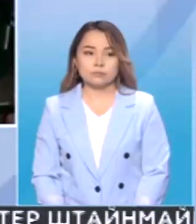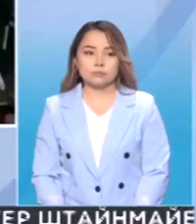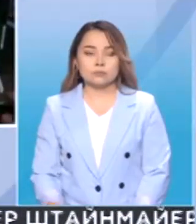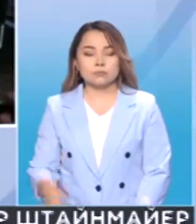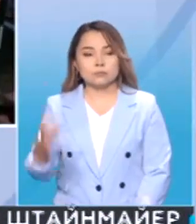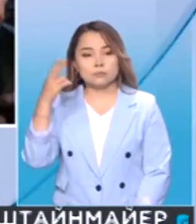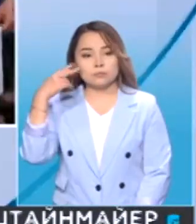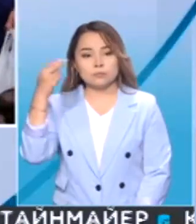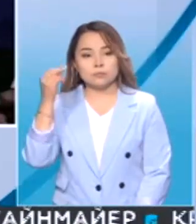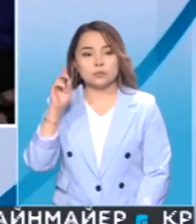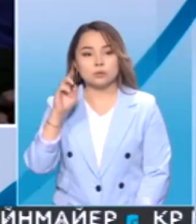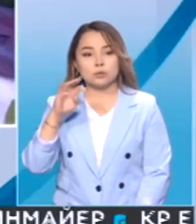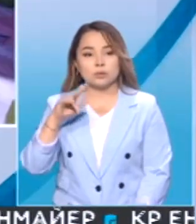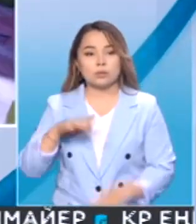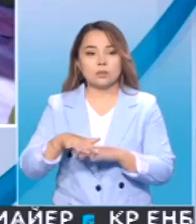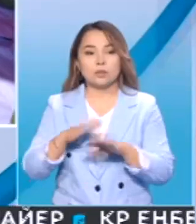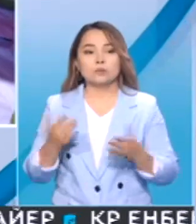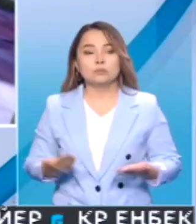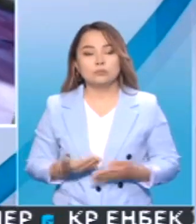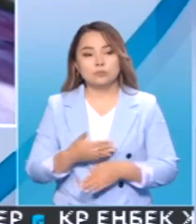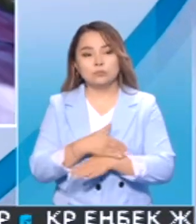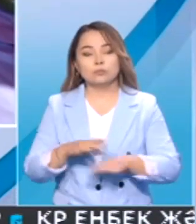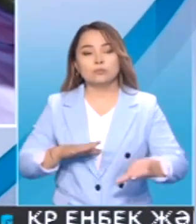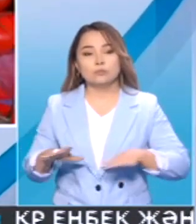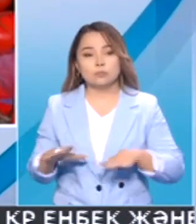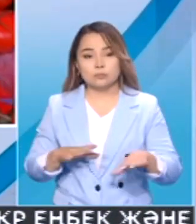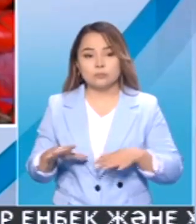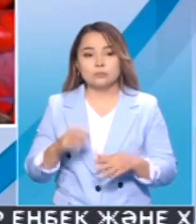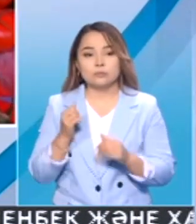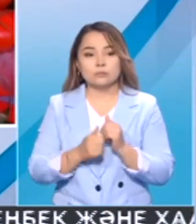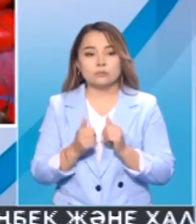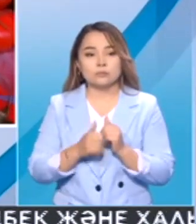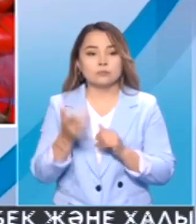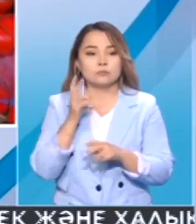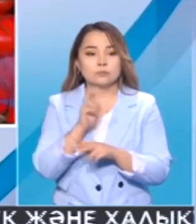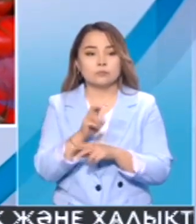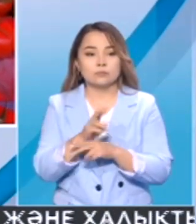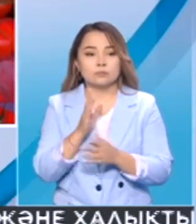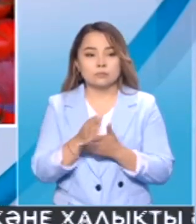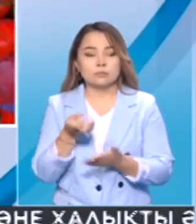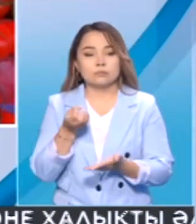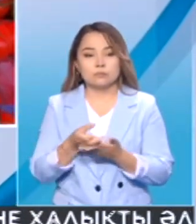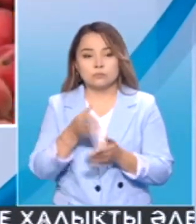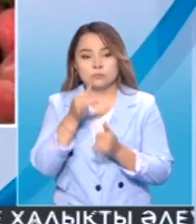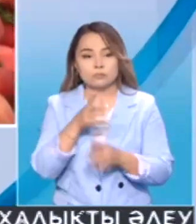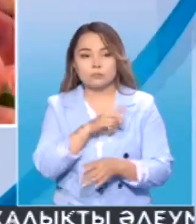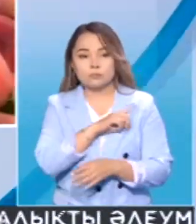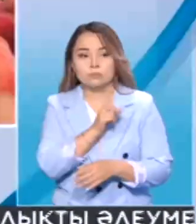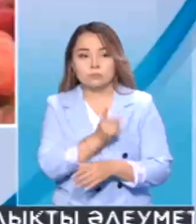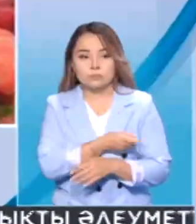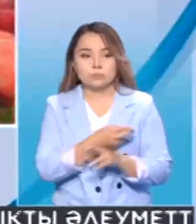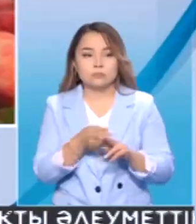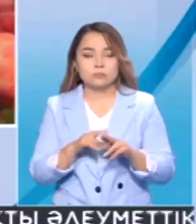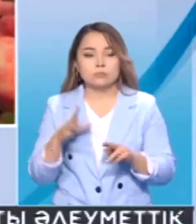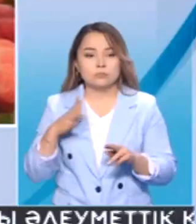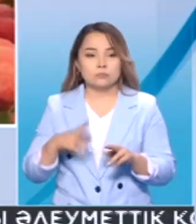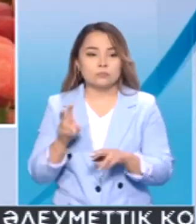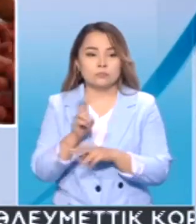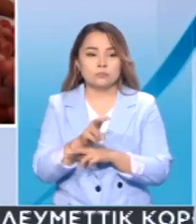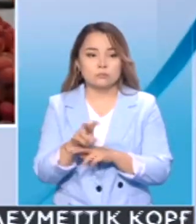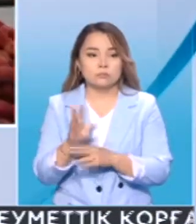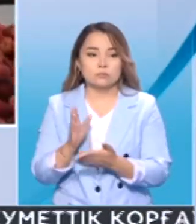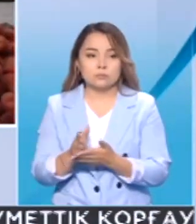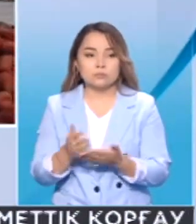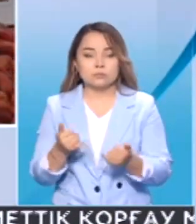Бельгия астанасы Брюссель тұрғындары көшедегі базарларға жиі баратын болды. Олар қымбатшылық күшейгендіктен осылай етуге мәжбүр.